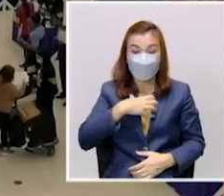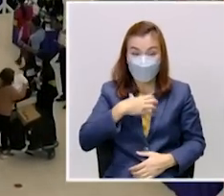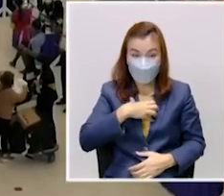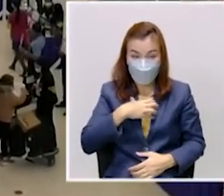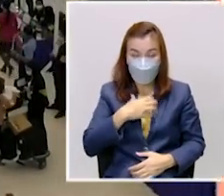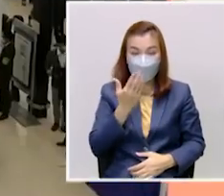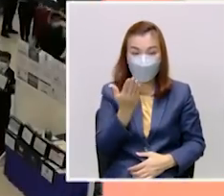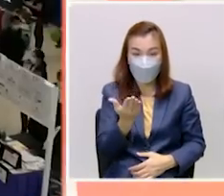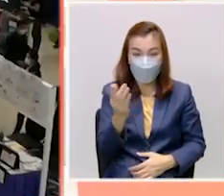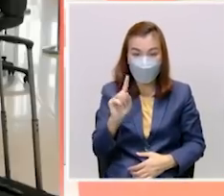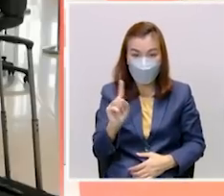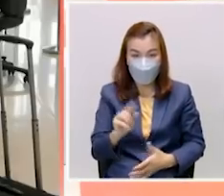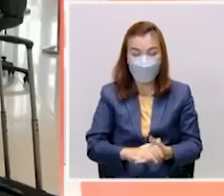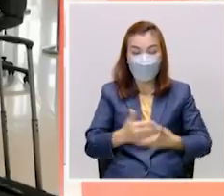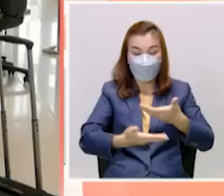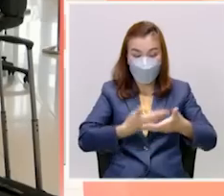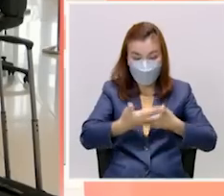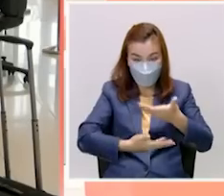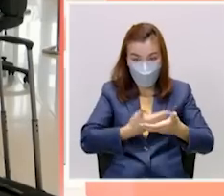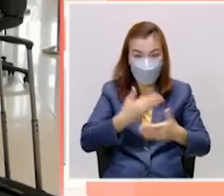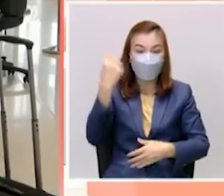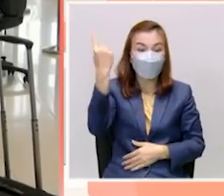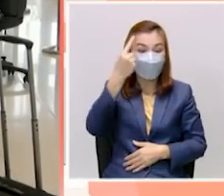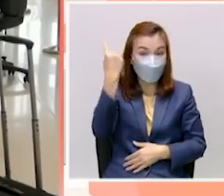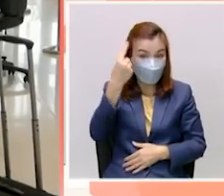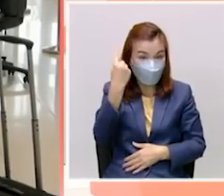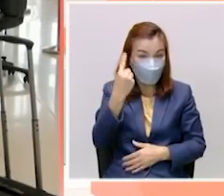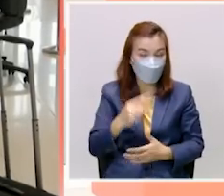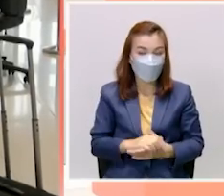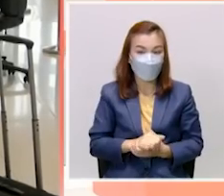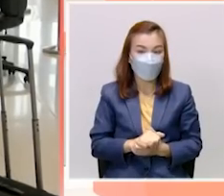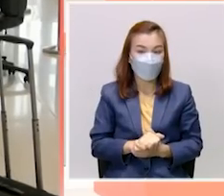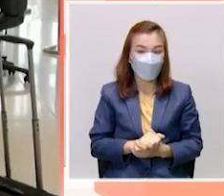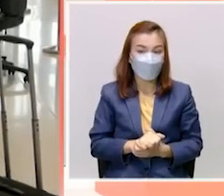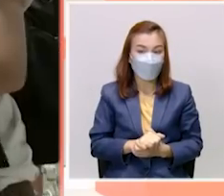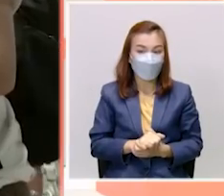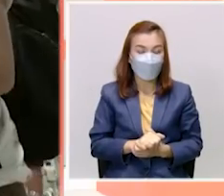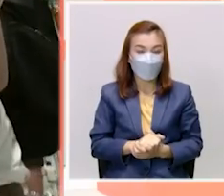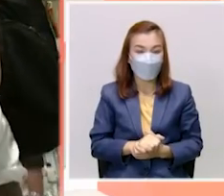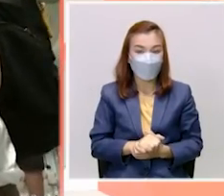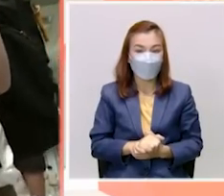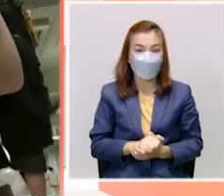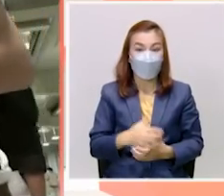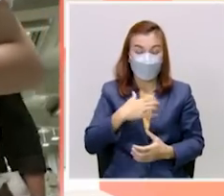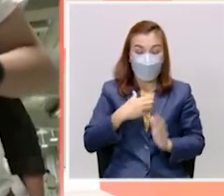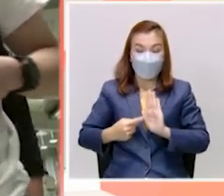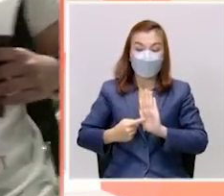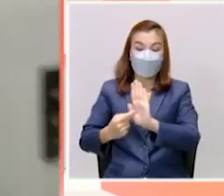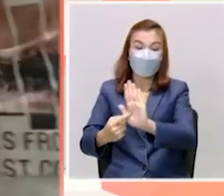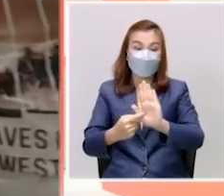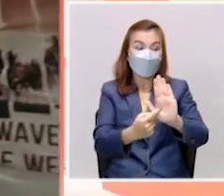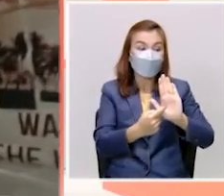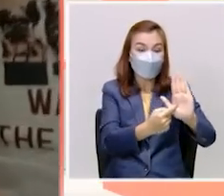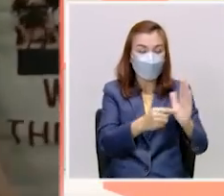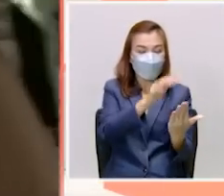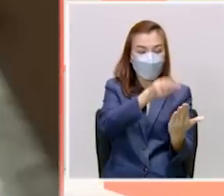ที่คิดว่าการตลาดของการท่องเที่ยวเนี่ยนะก็อยากจะให้แบบเชิงลุกนะครับซึ่งบ